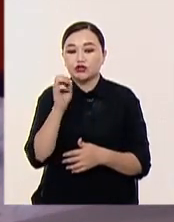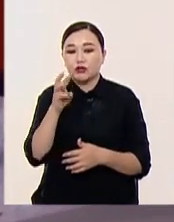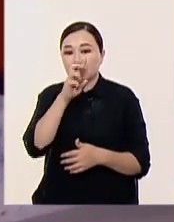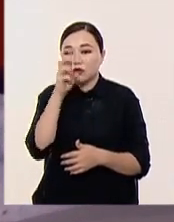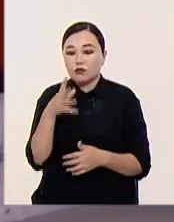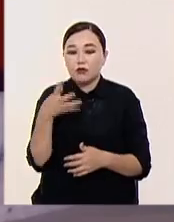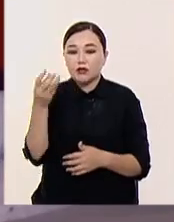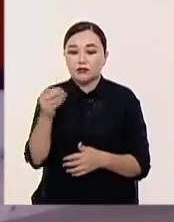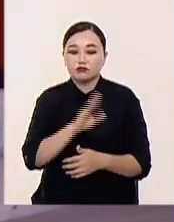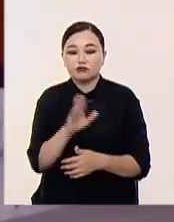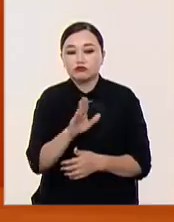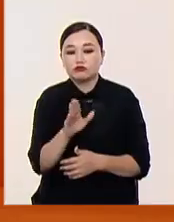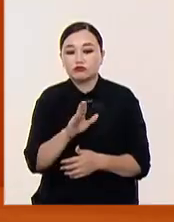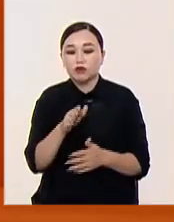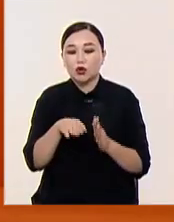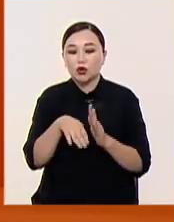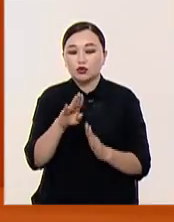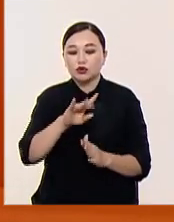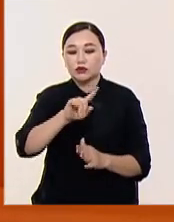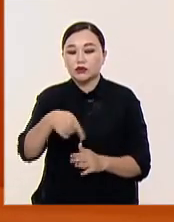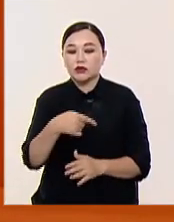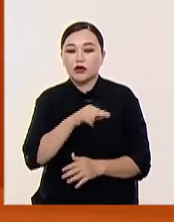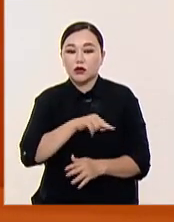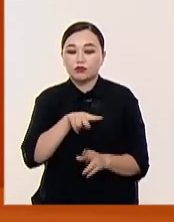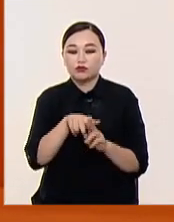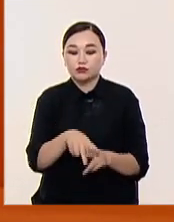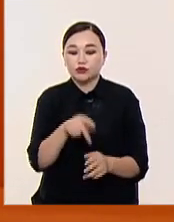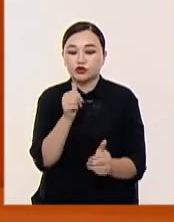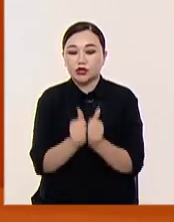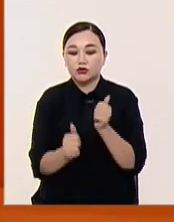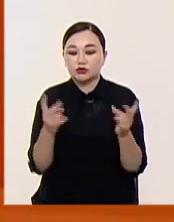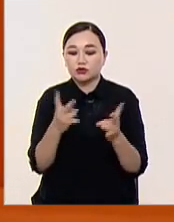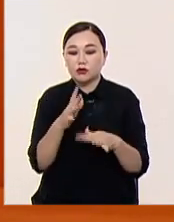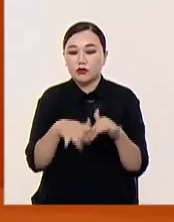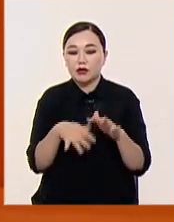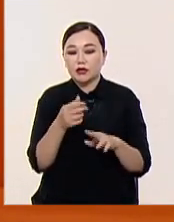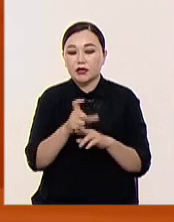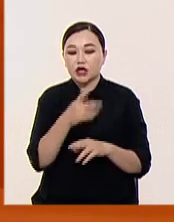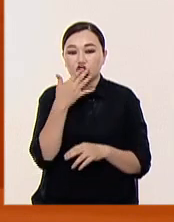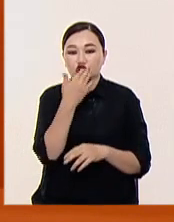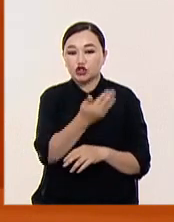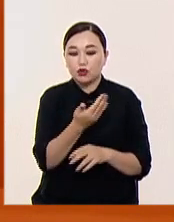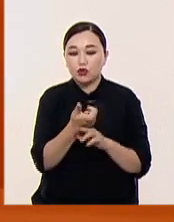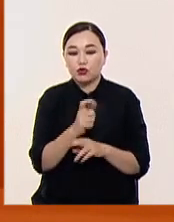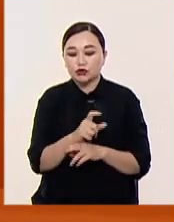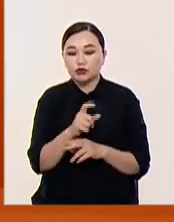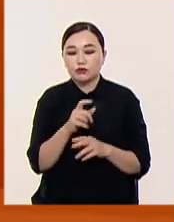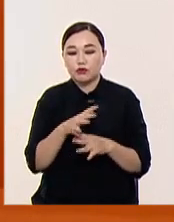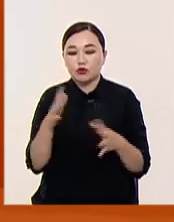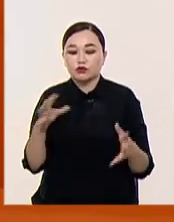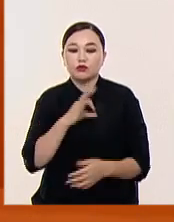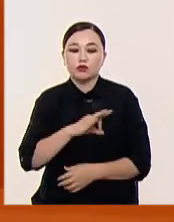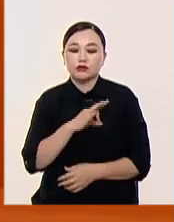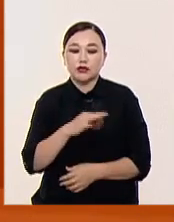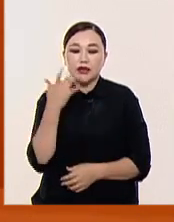төлемей, оны жаңағы неге қоғамдық жұмысқа жиі салу керек. Бұл практика шетелдерде өте қарқынды қолданылады.